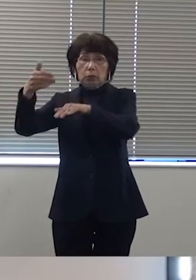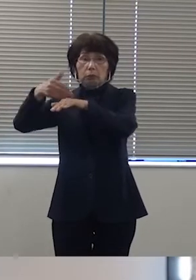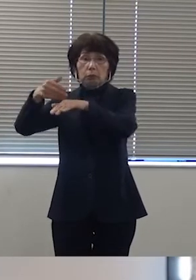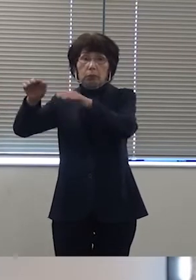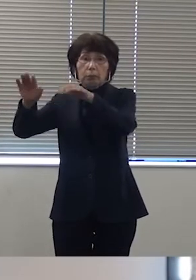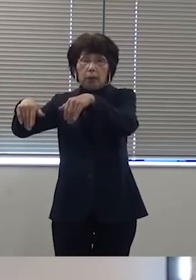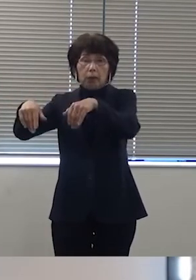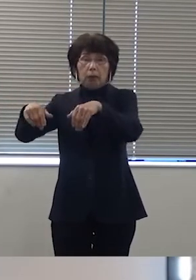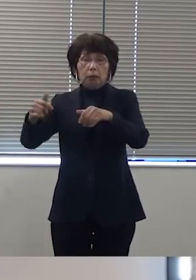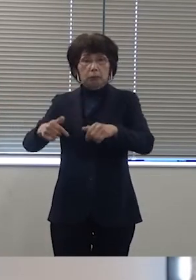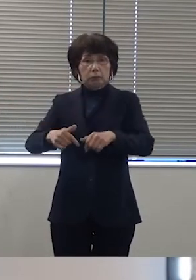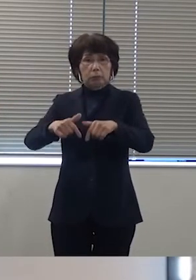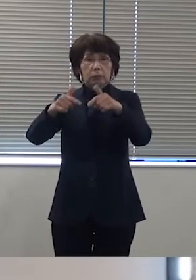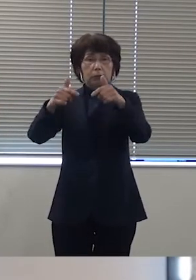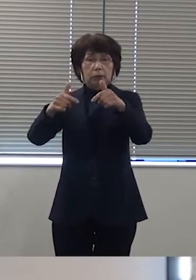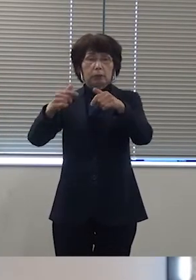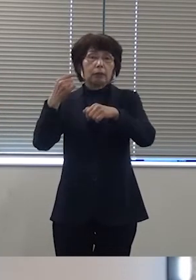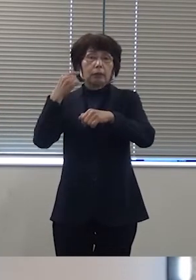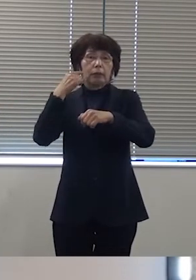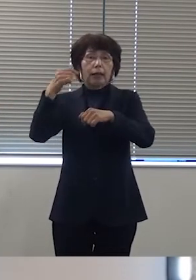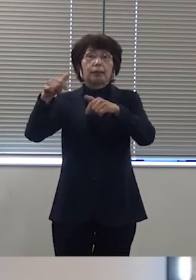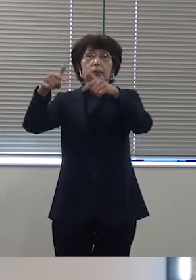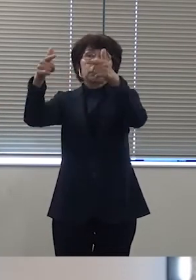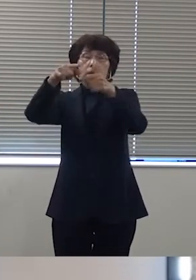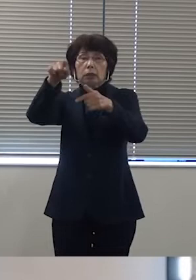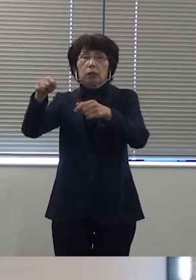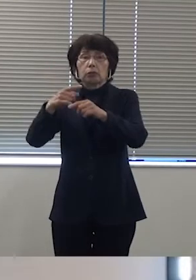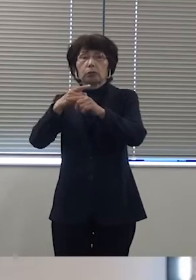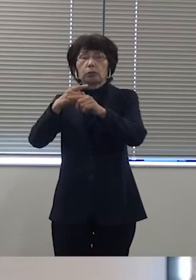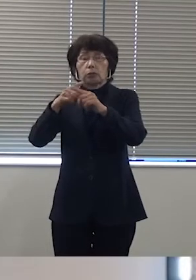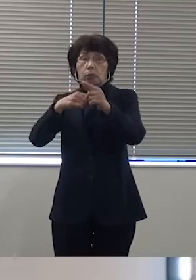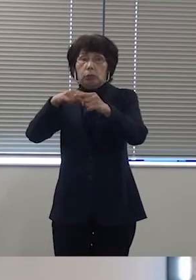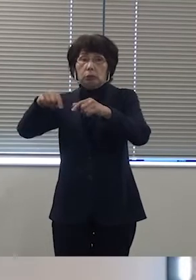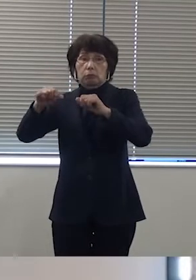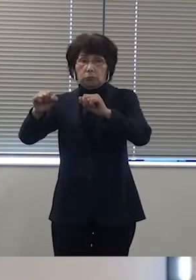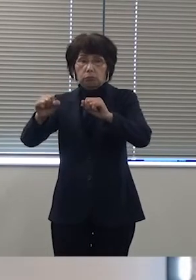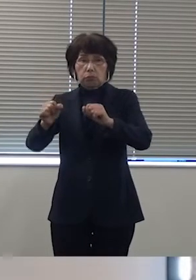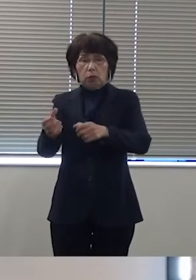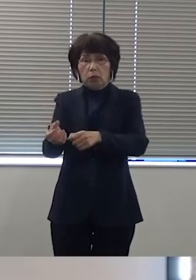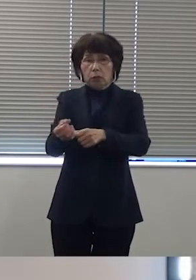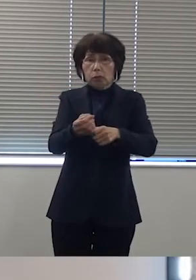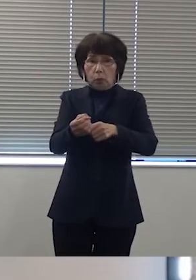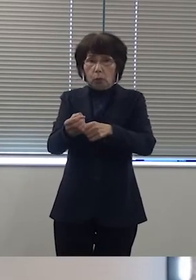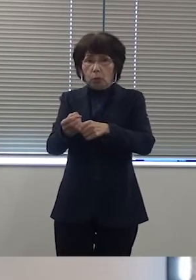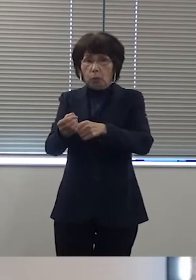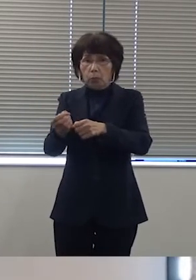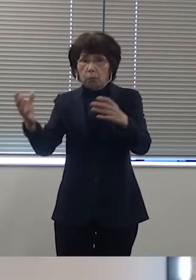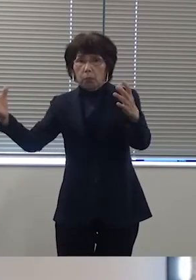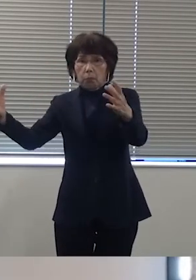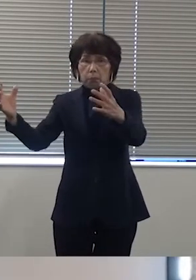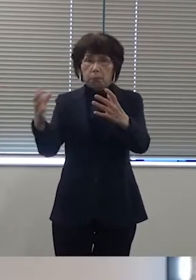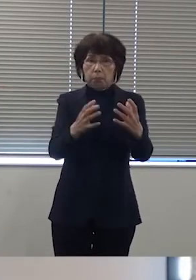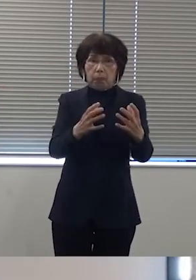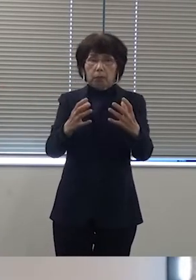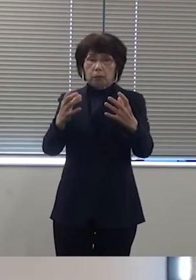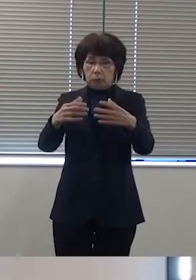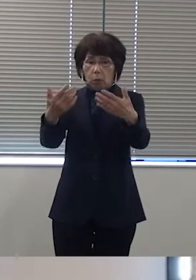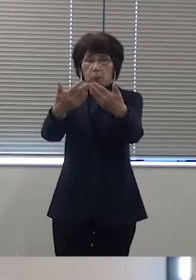ってくるので、消防の部隊もですね、まあ、多分暫定的にはハリーの